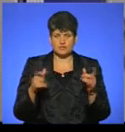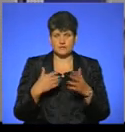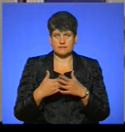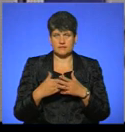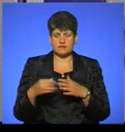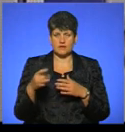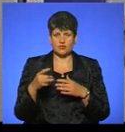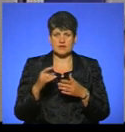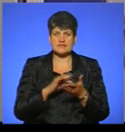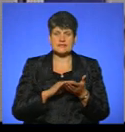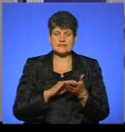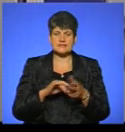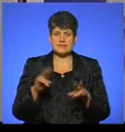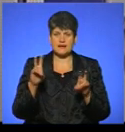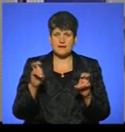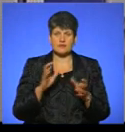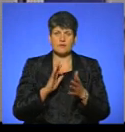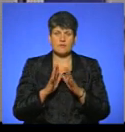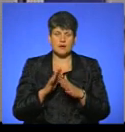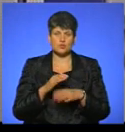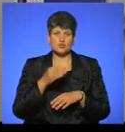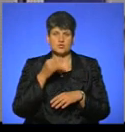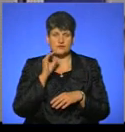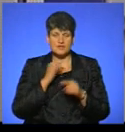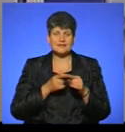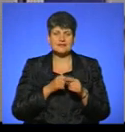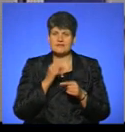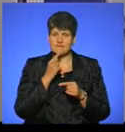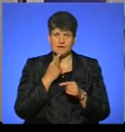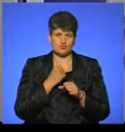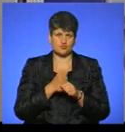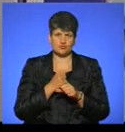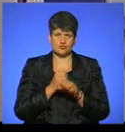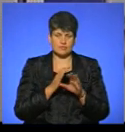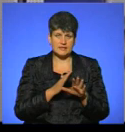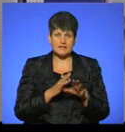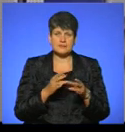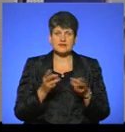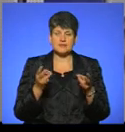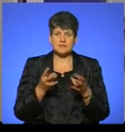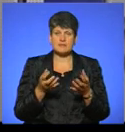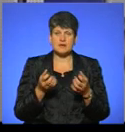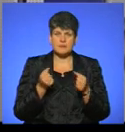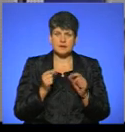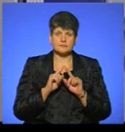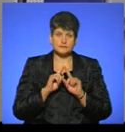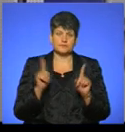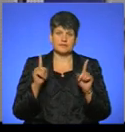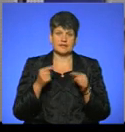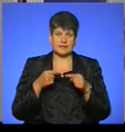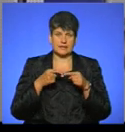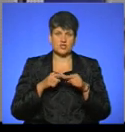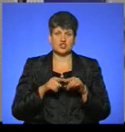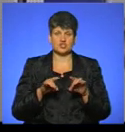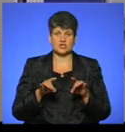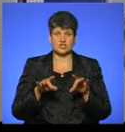чи парку Шевченка дуже важко це зробити. І слід приймати неординарні технічні рішення,